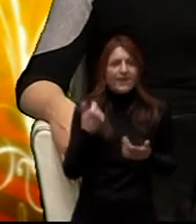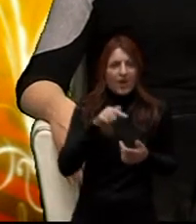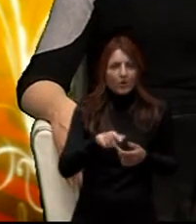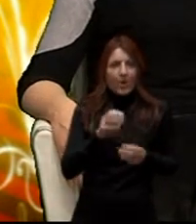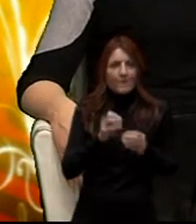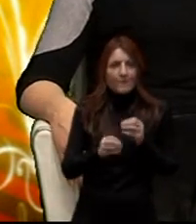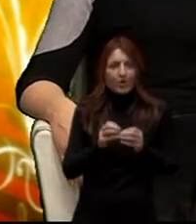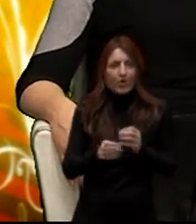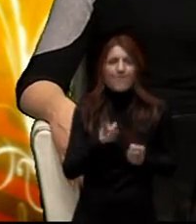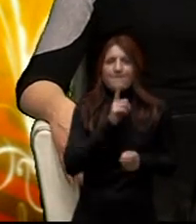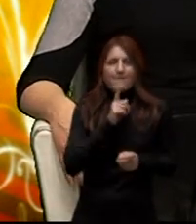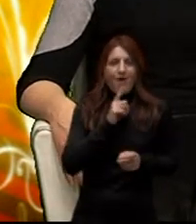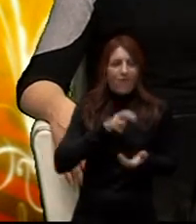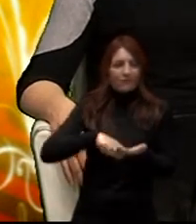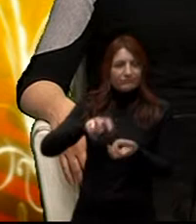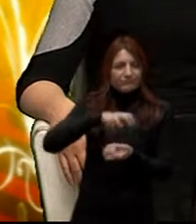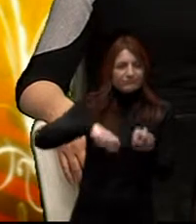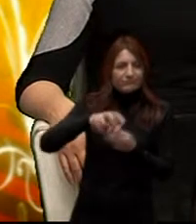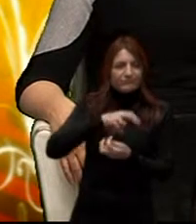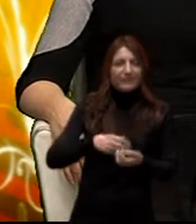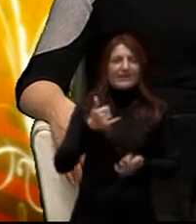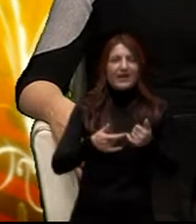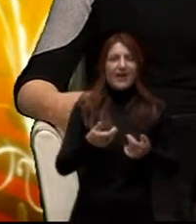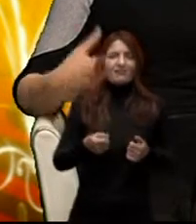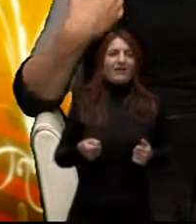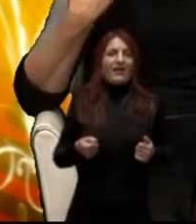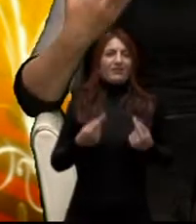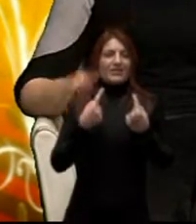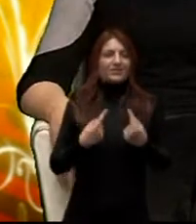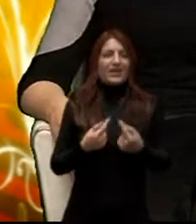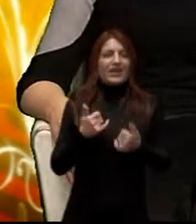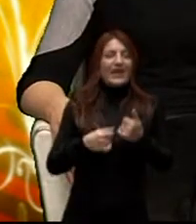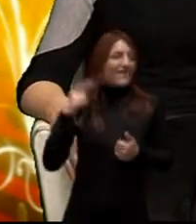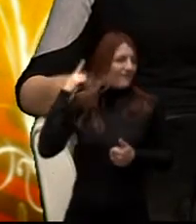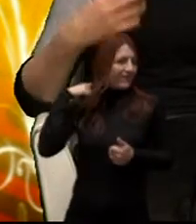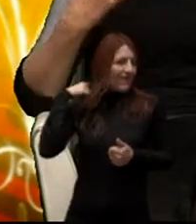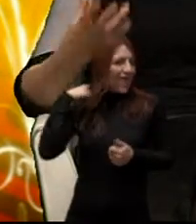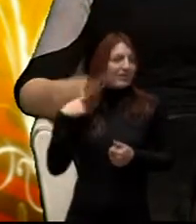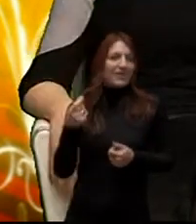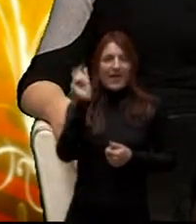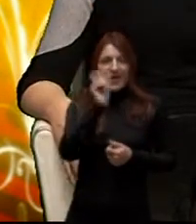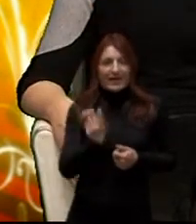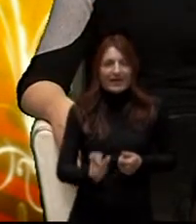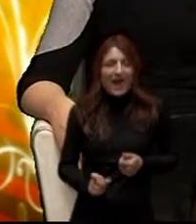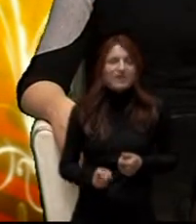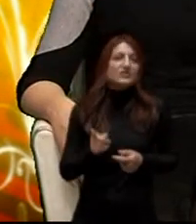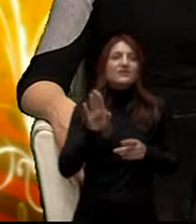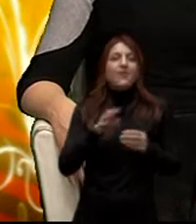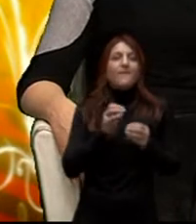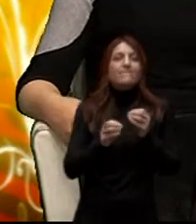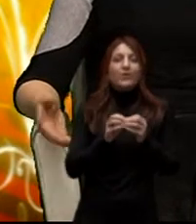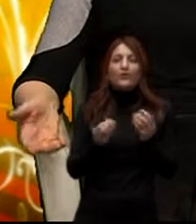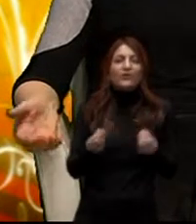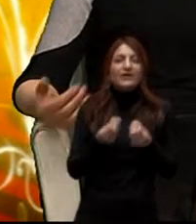problem, znači nekretanje, da li je problem negdje sa držanjem, da li je problem negdje na vratne kralježnice, pogotovo gornja vratna